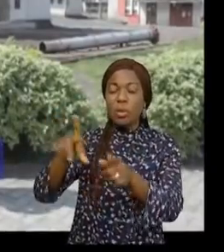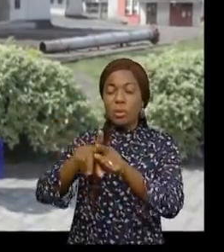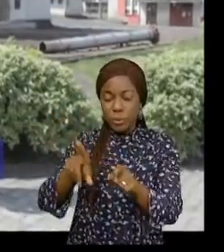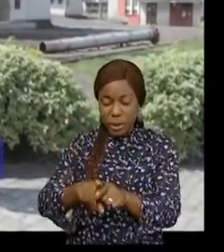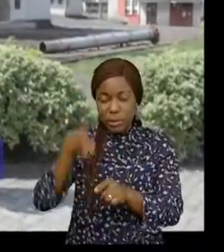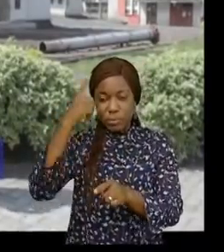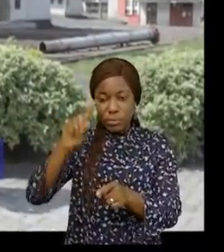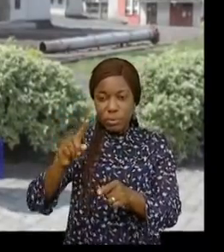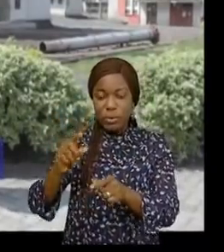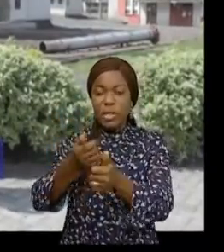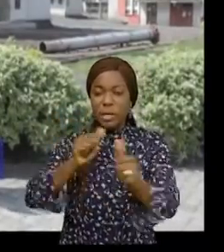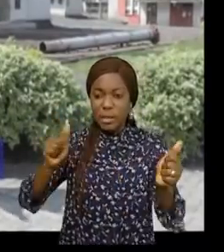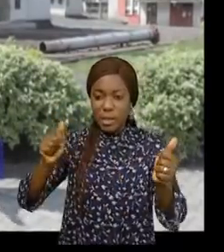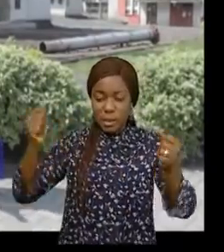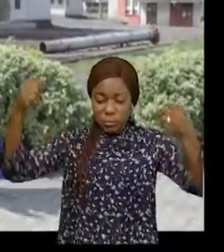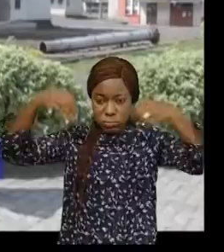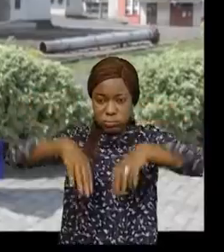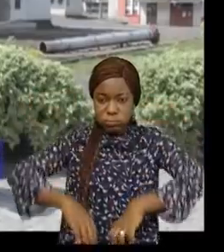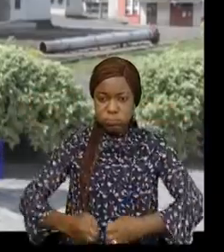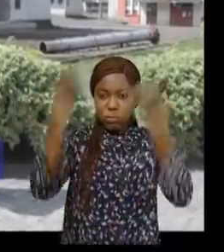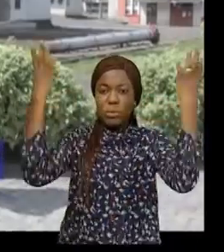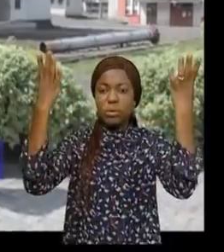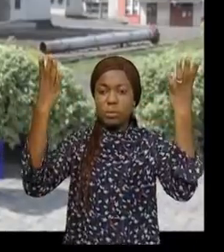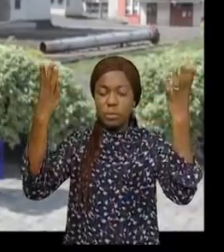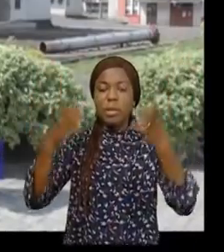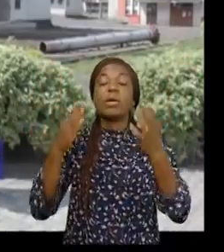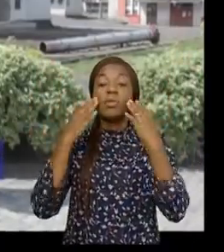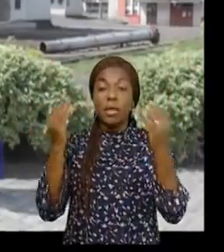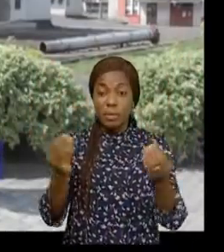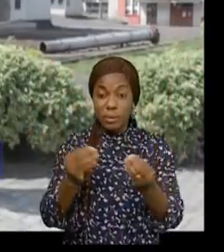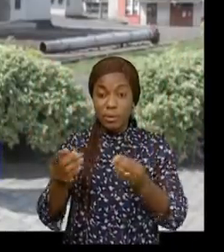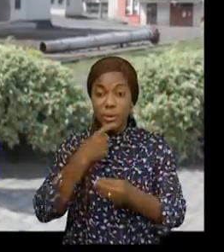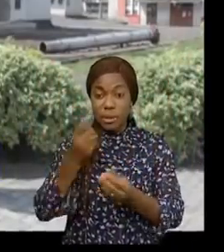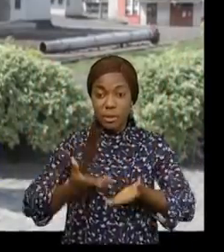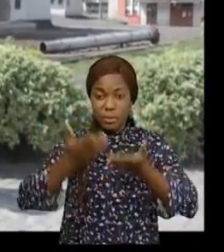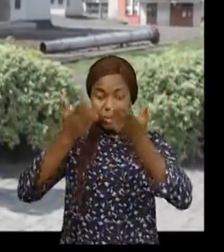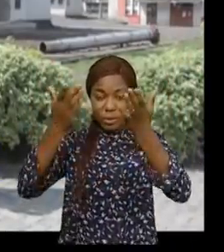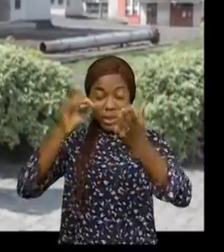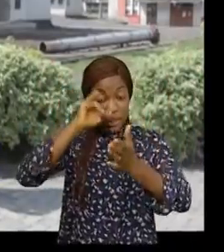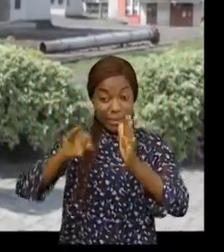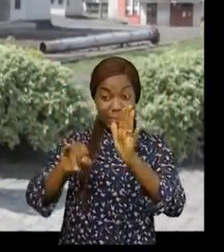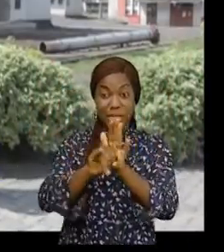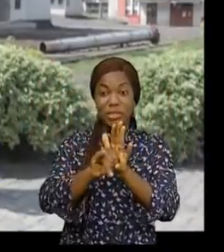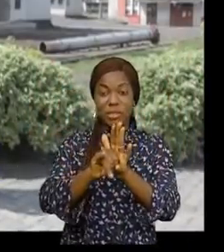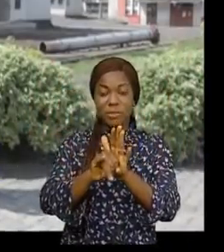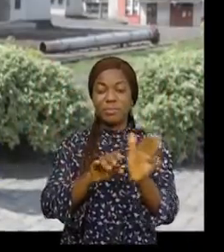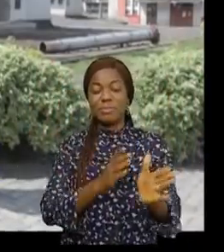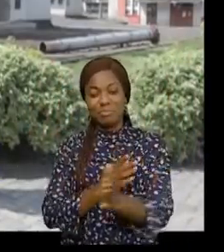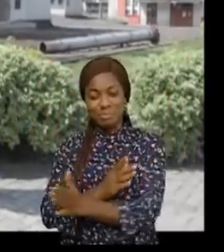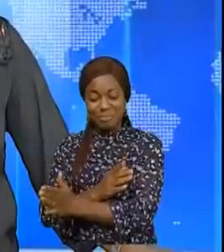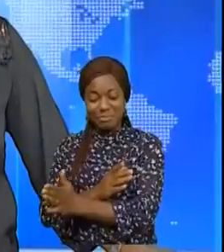du volcan Nyiragongo. Tuvar Wundi et James Kisubi vous ont proposé ces images pour la RTNC.